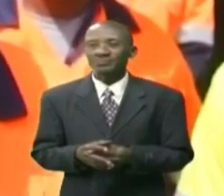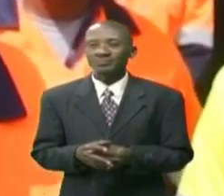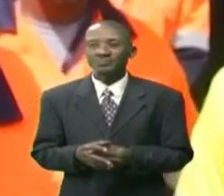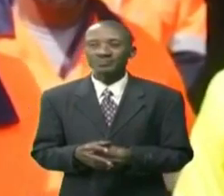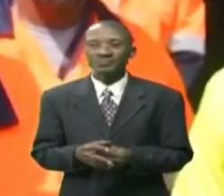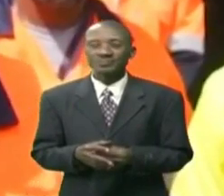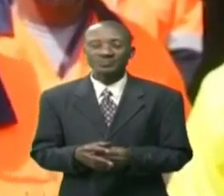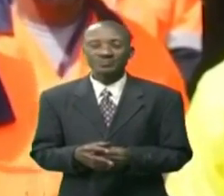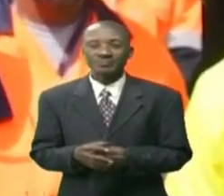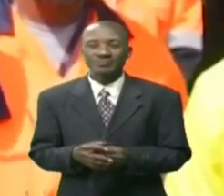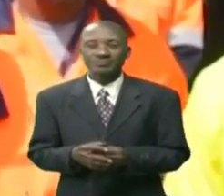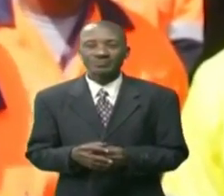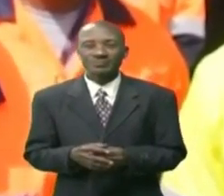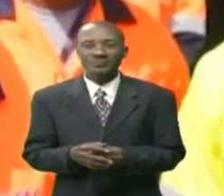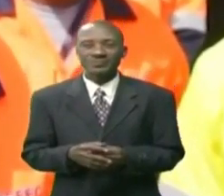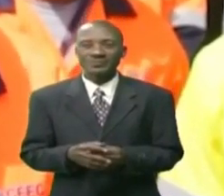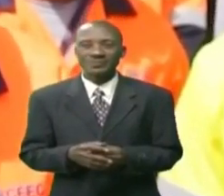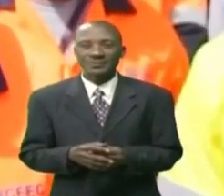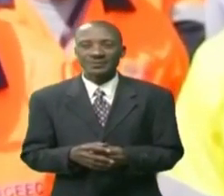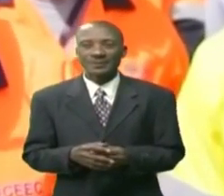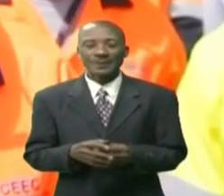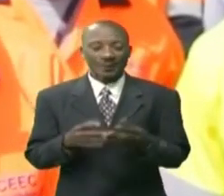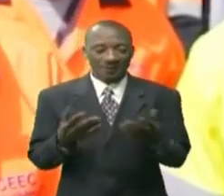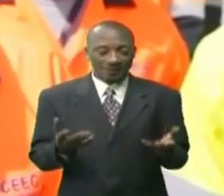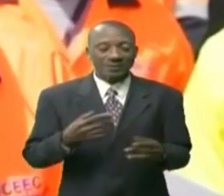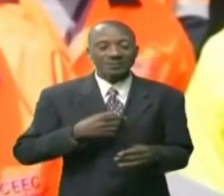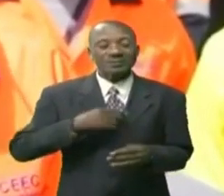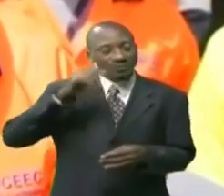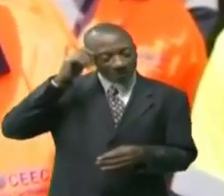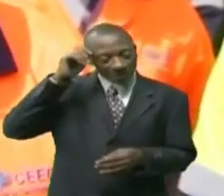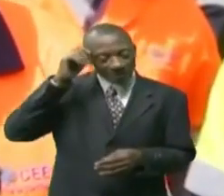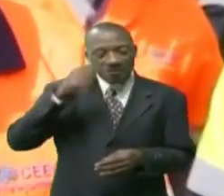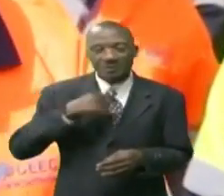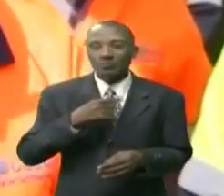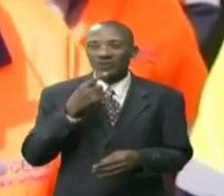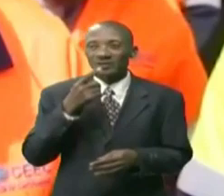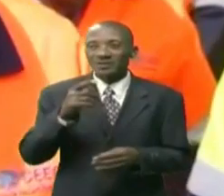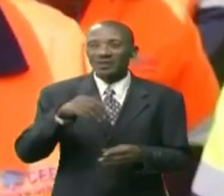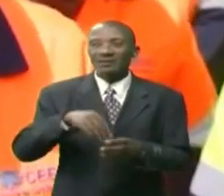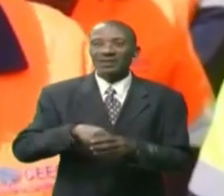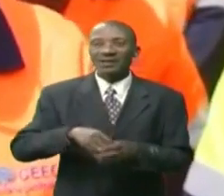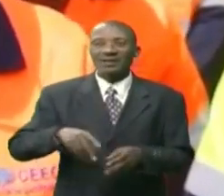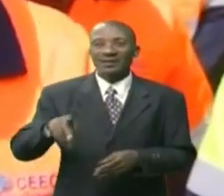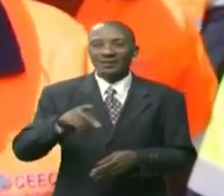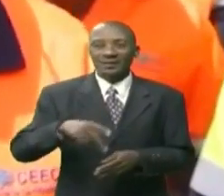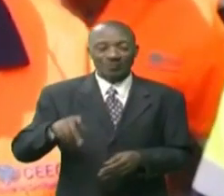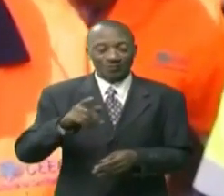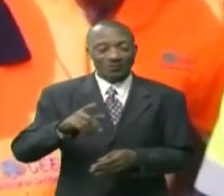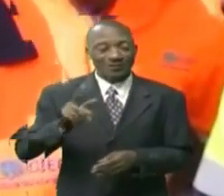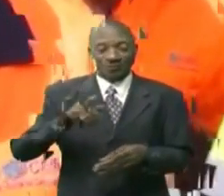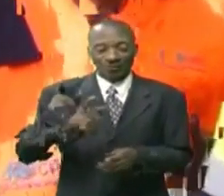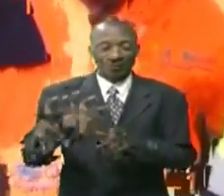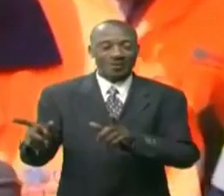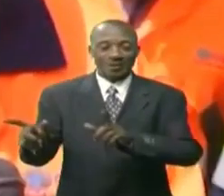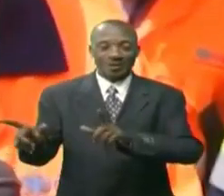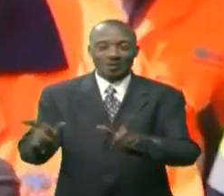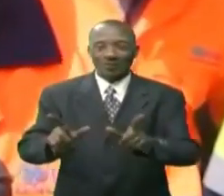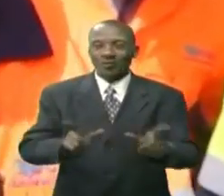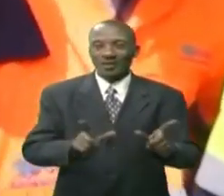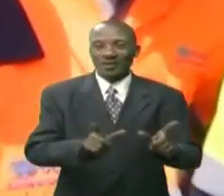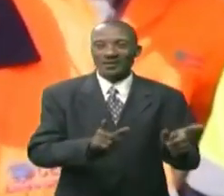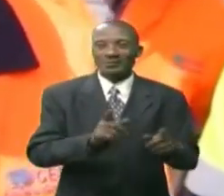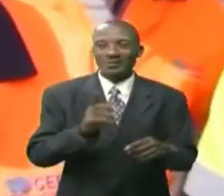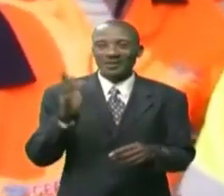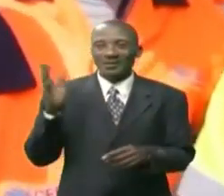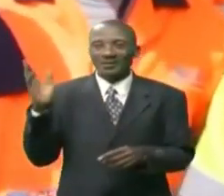dans l'exploitation artisanale, ils vendaient à un dixième, voire un centième de prix de la valeur